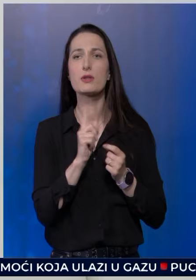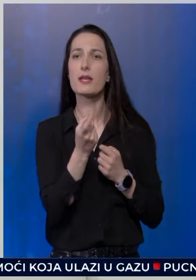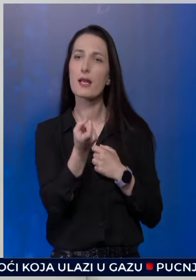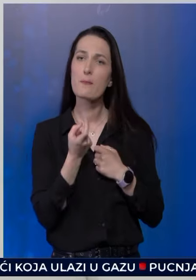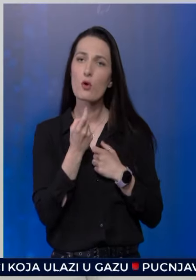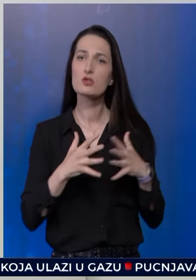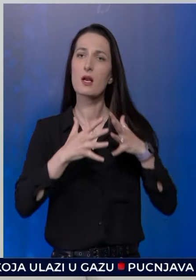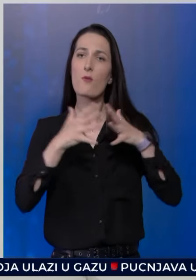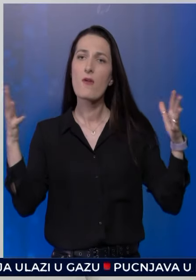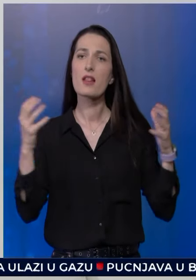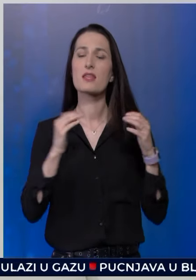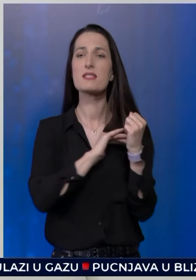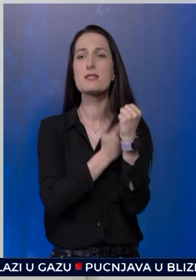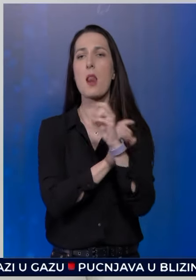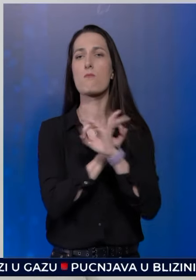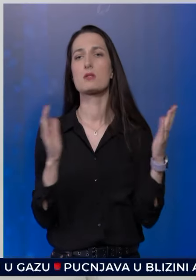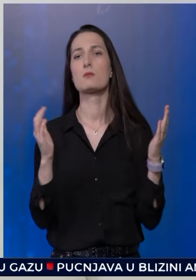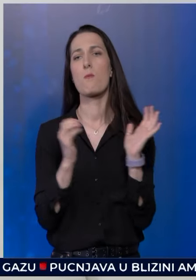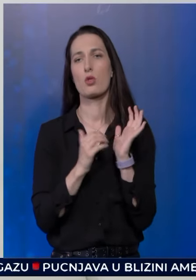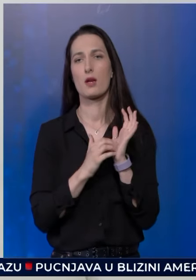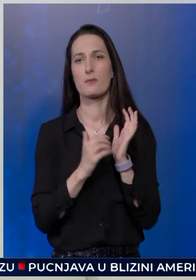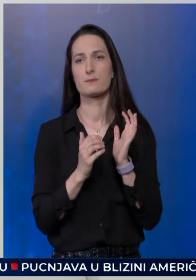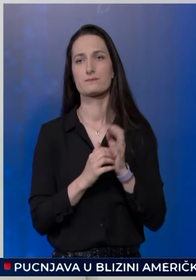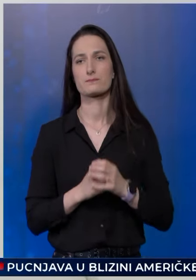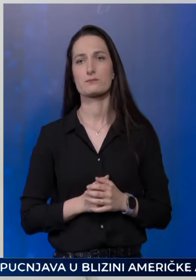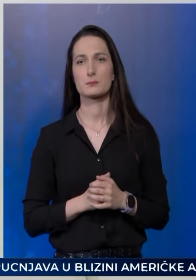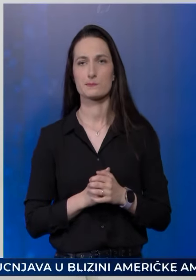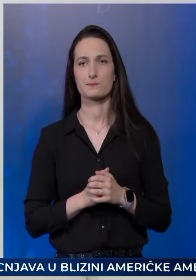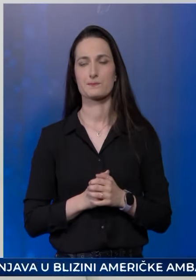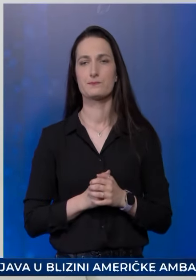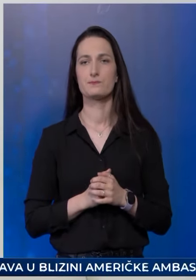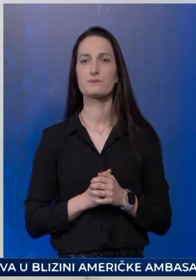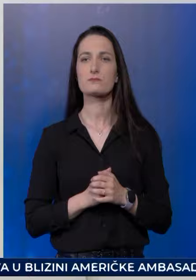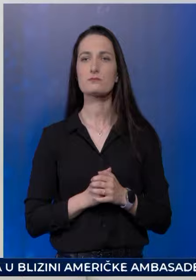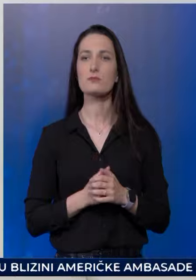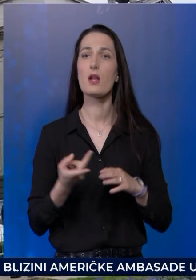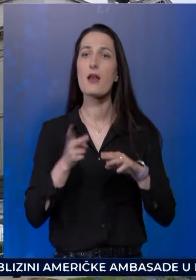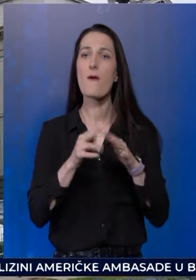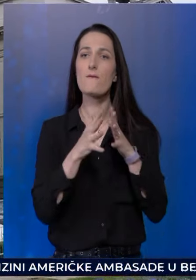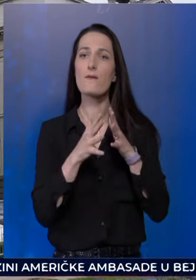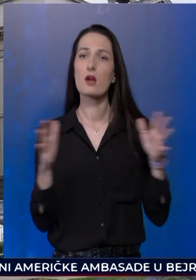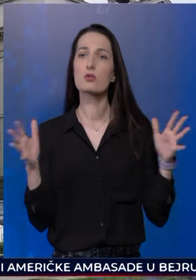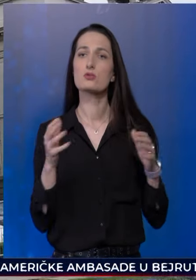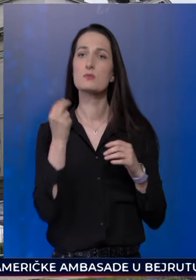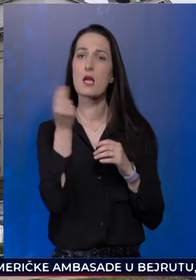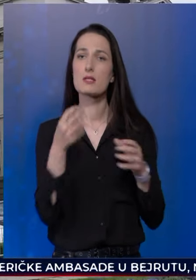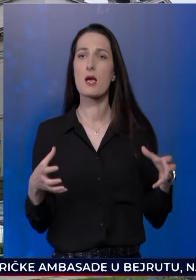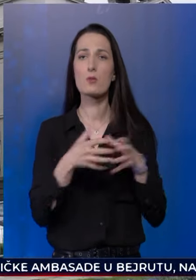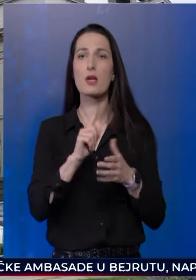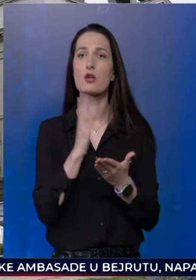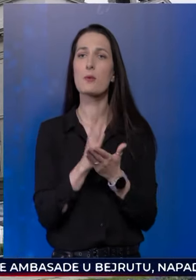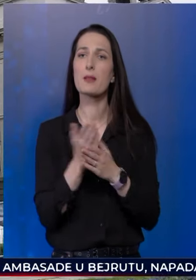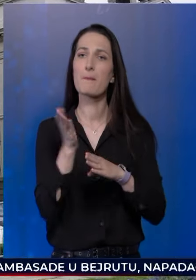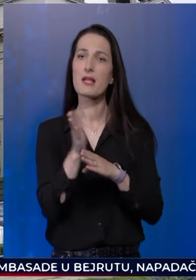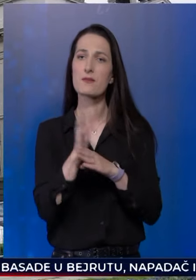politiku, kako je nekad vodio Jovan Rašković, da nema bez potrebe, ne provociramo velike sile. Na Svesrpskom saboru neće biti